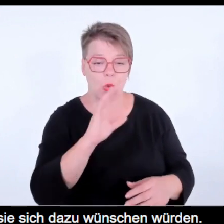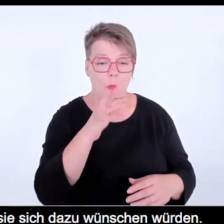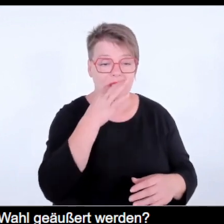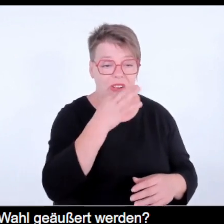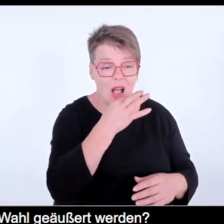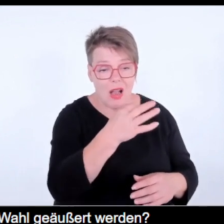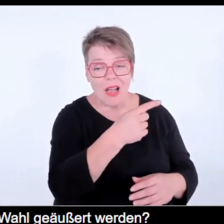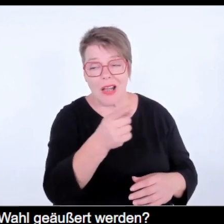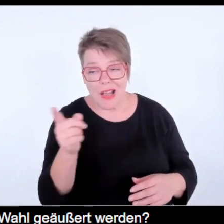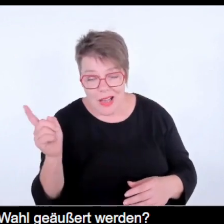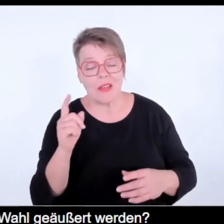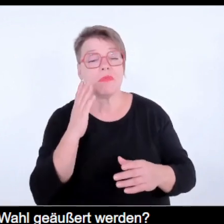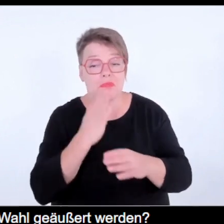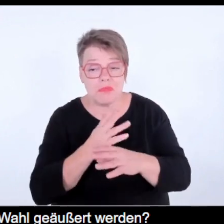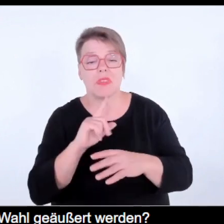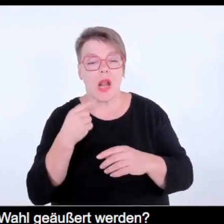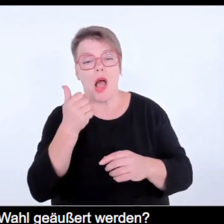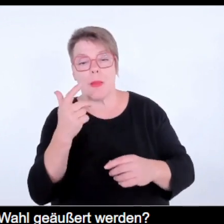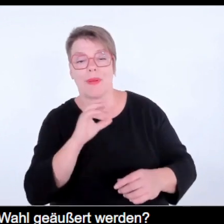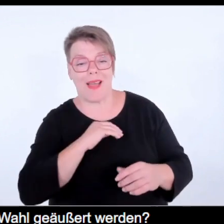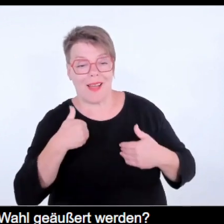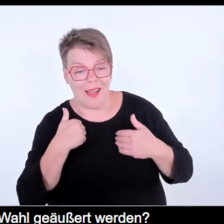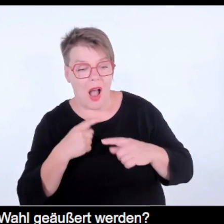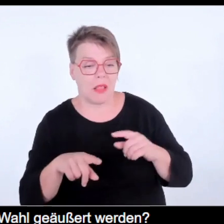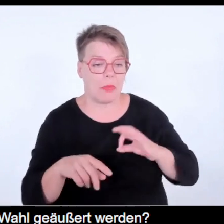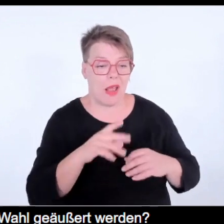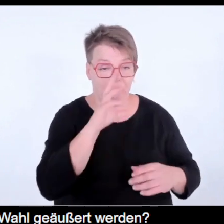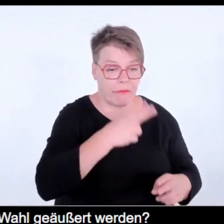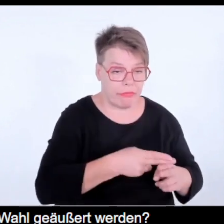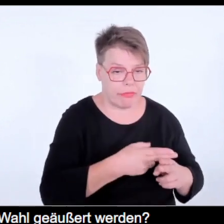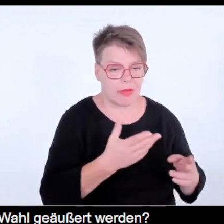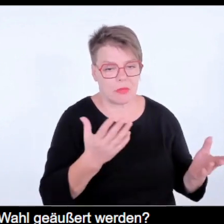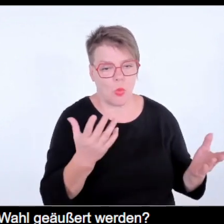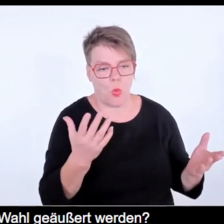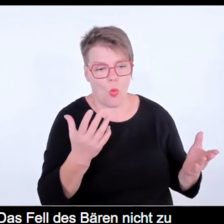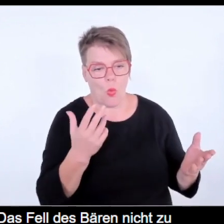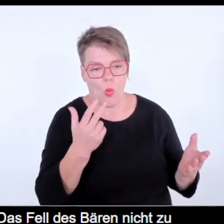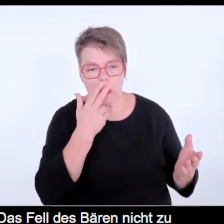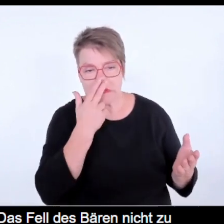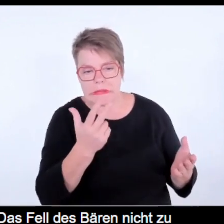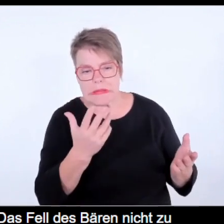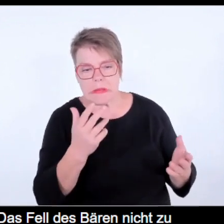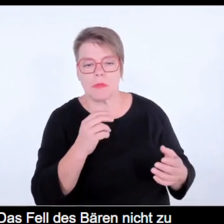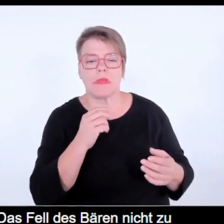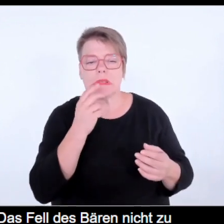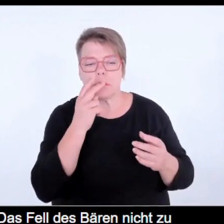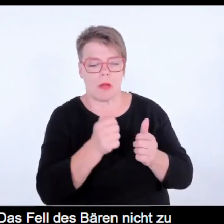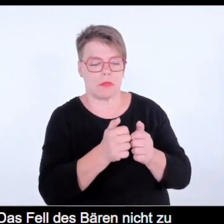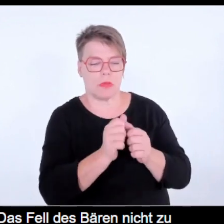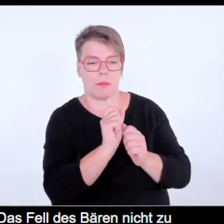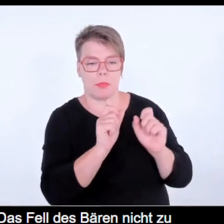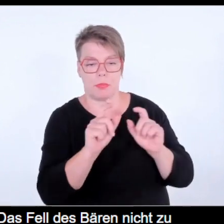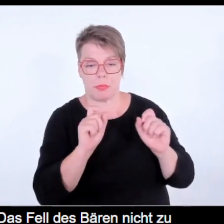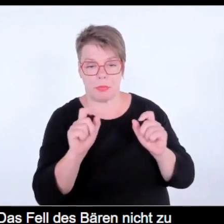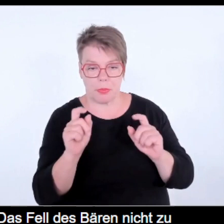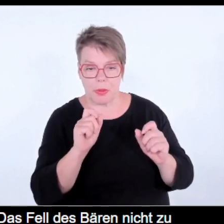schon ein väterlicher Rat an alle, als landesväterlicher Rat an alle Beteiligten, die das machen, da nicht zu übertreiben. Das hat